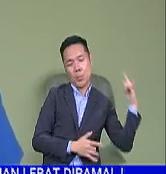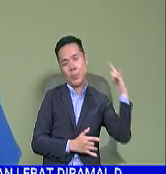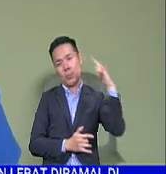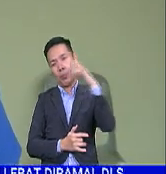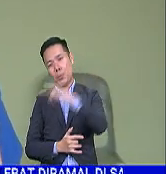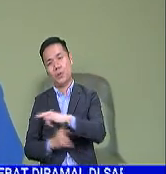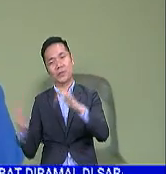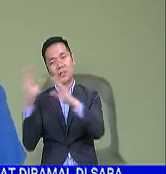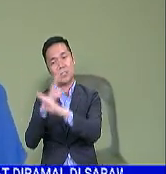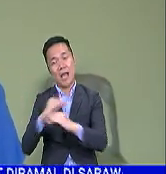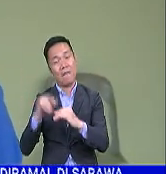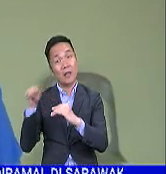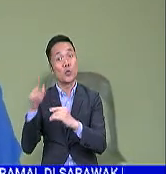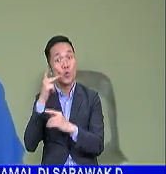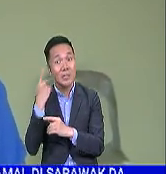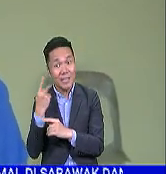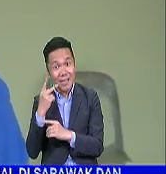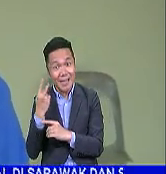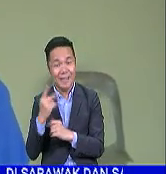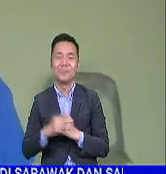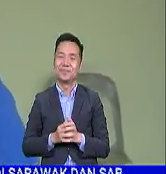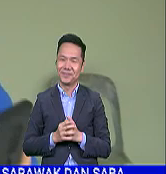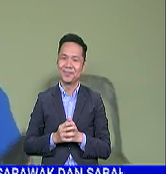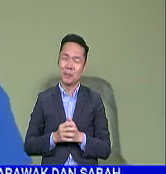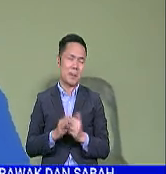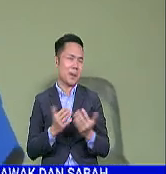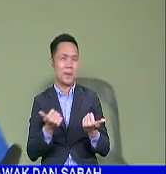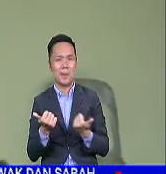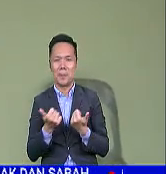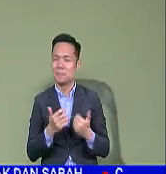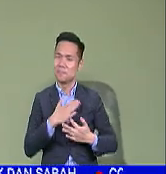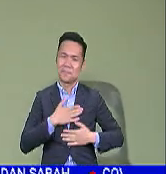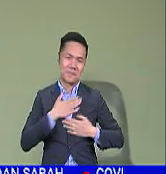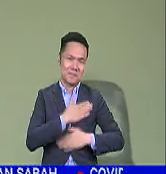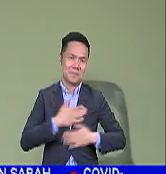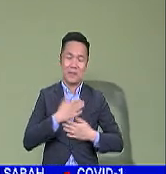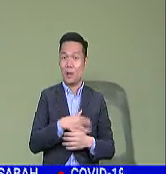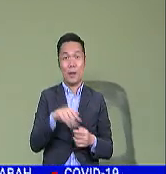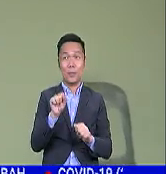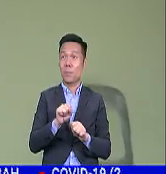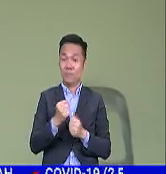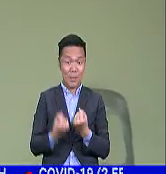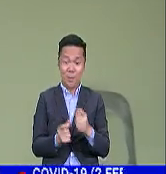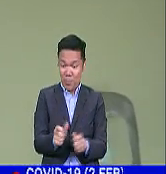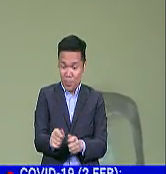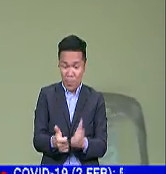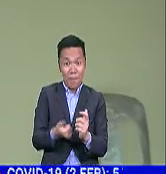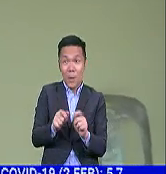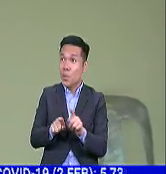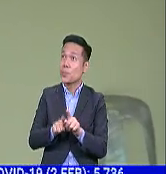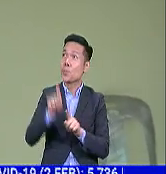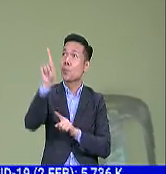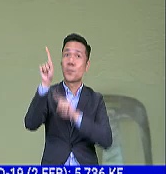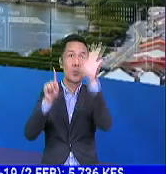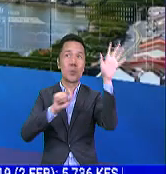belang kucing. Ada macam, ada meriahkan sikit lah. Macam di boleh main mercun apa-apa. Kalau dolok